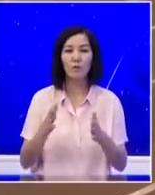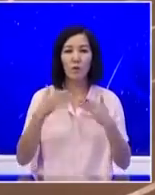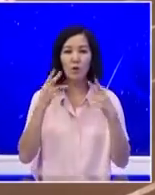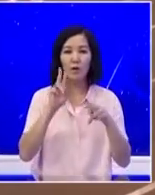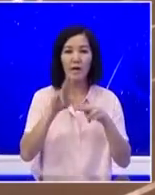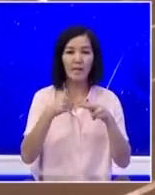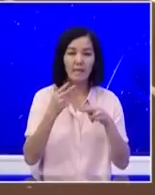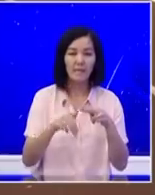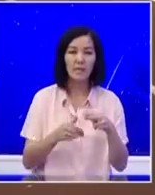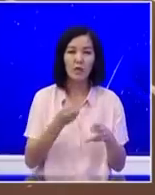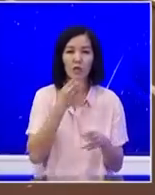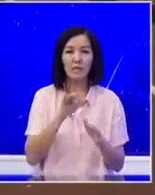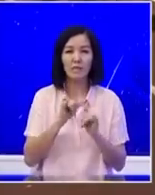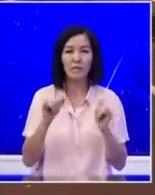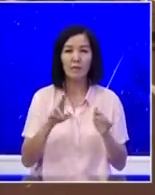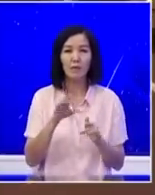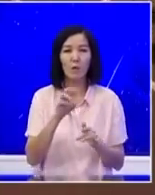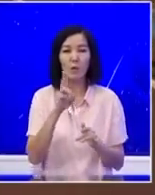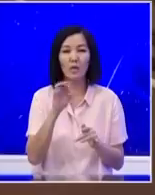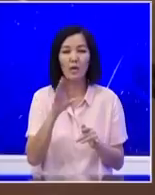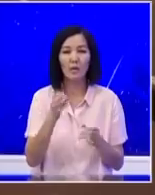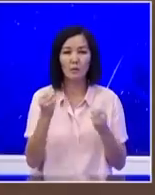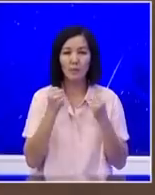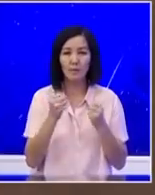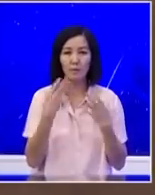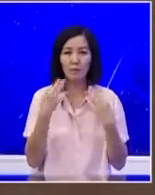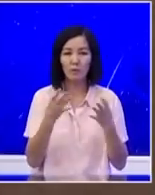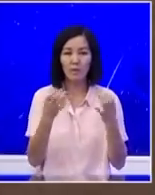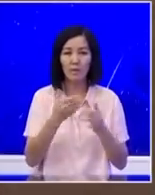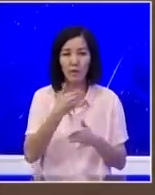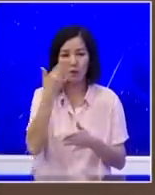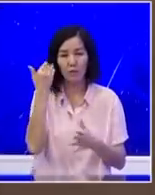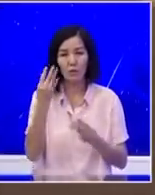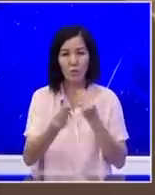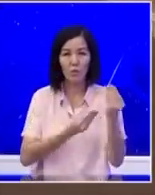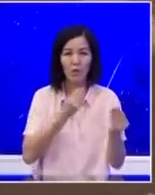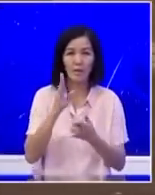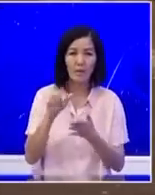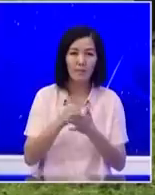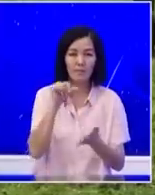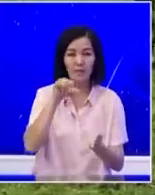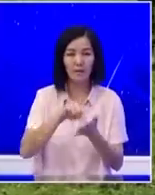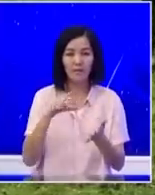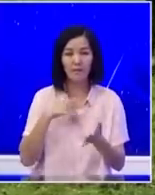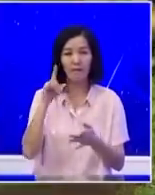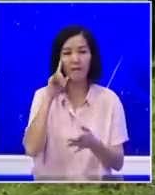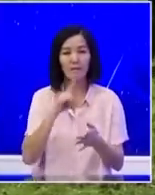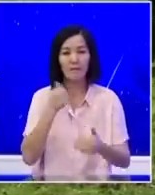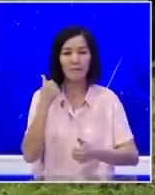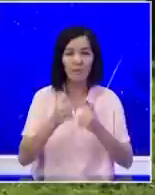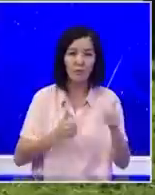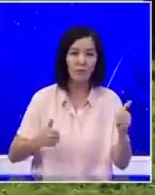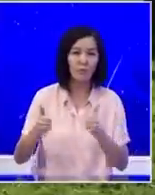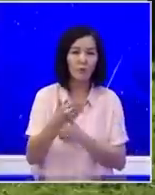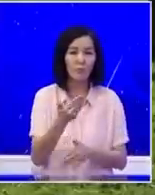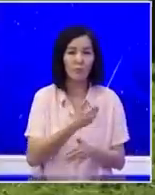жақсы дамып келеді. Биыл Токио Олимпиадасына бір спортшымыз жолдама алды. Тағы бірі жазғы ойындардың лицензиясына басты үміткер. Қалғаны Қазақстан біріншілігінде топ жаруды